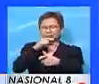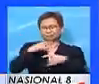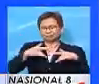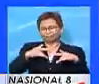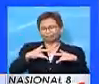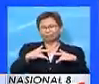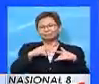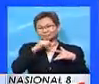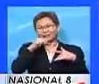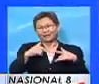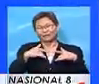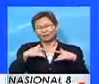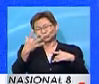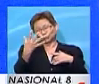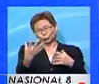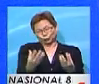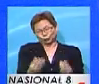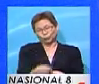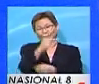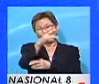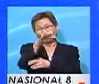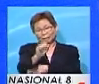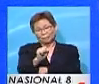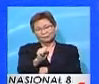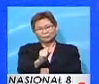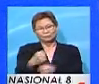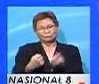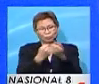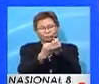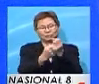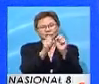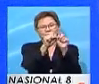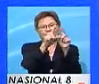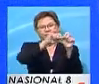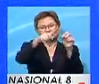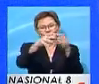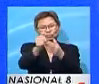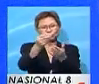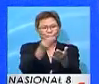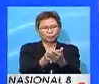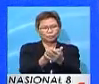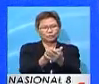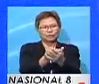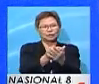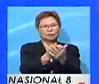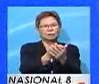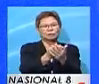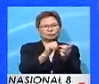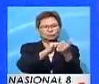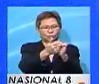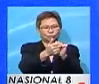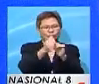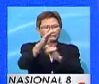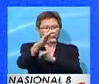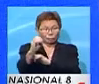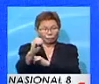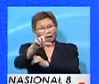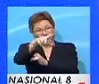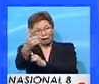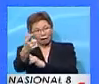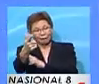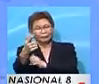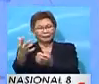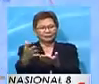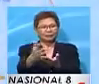hambar untuk tahun ini KBS menyumbangkan R juta Kepada ciklista Sports sindan berhad selebihnya